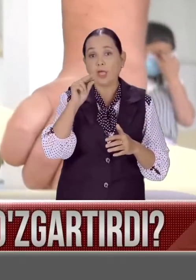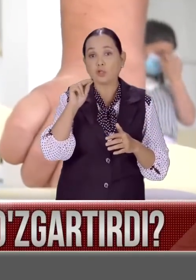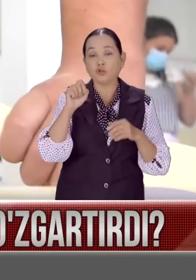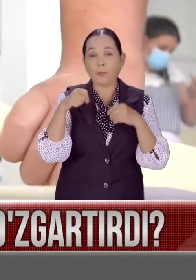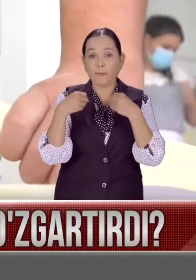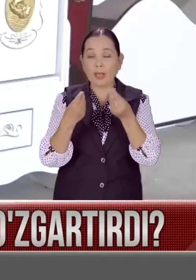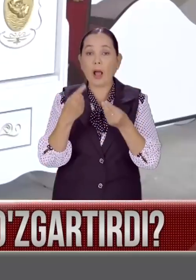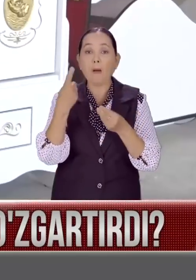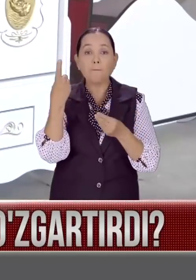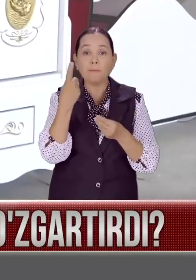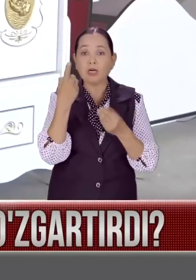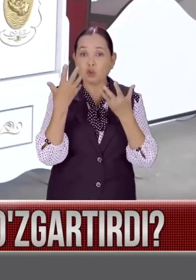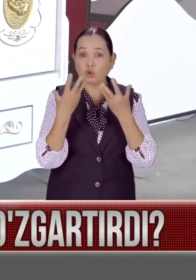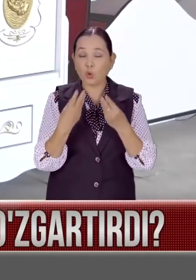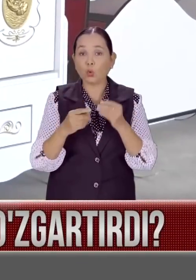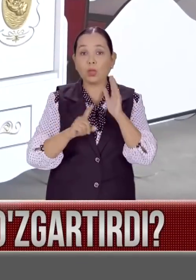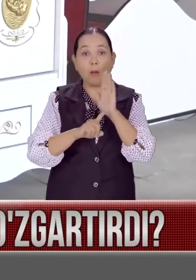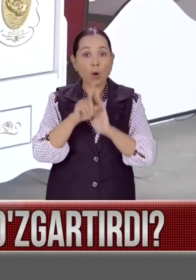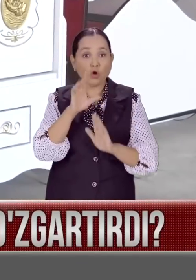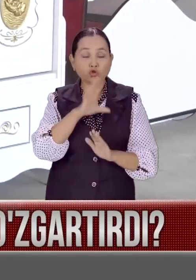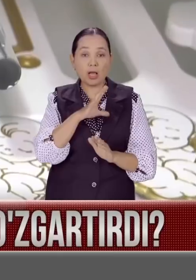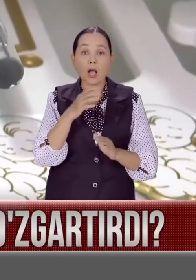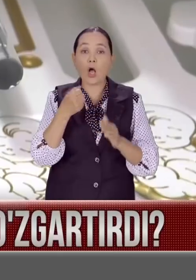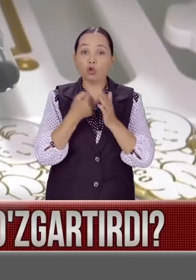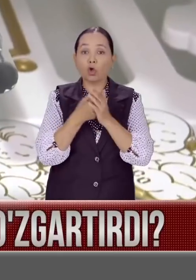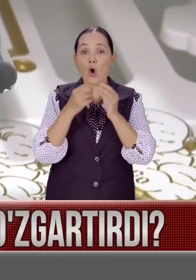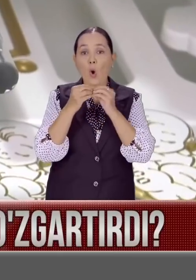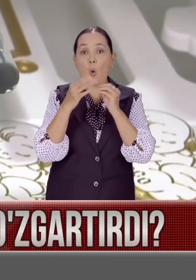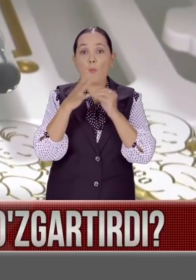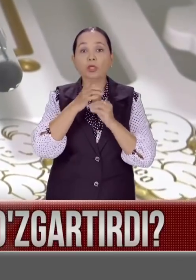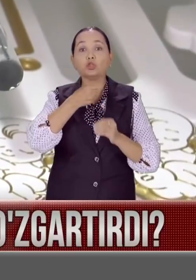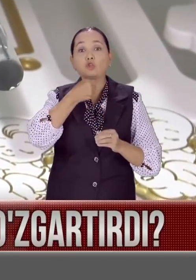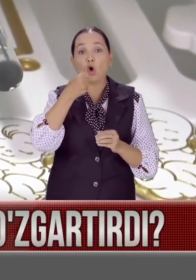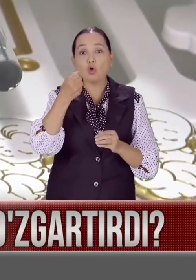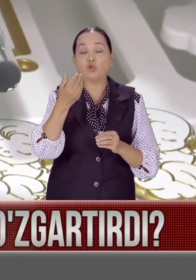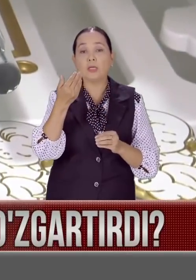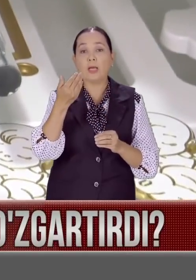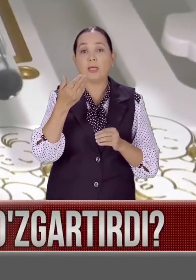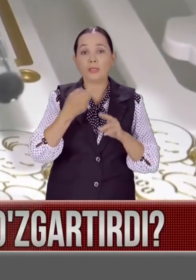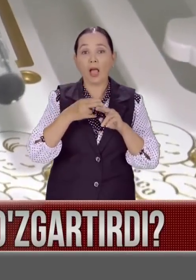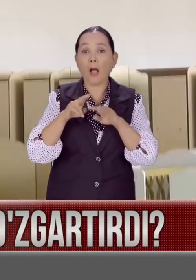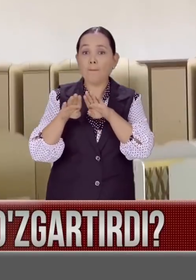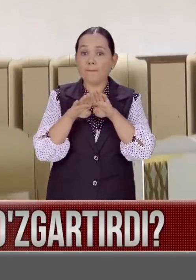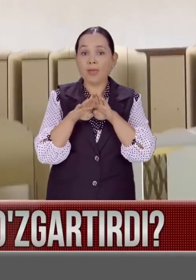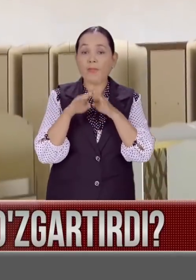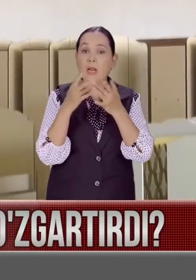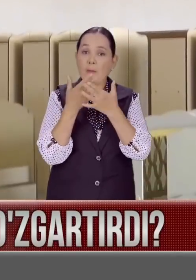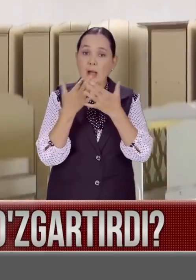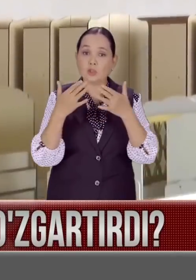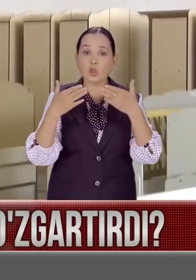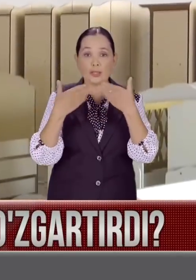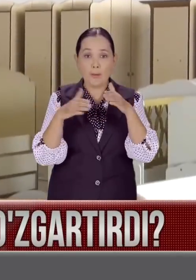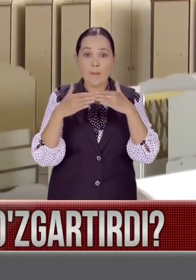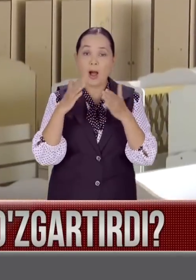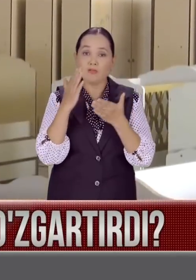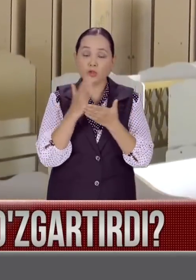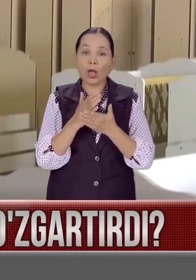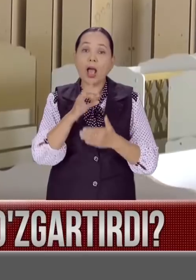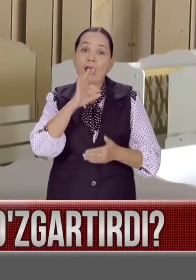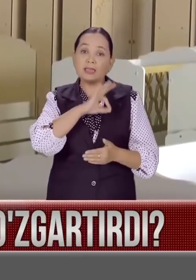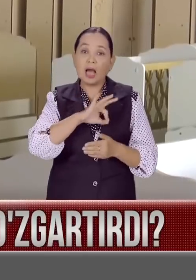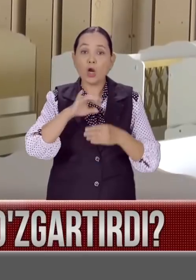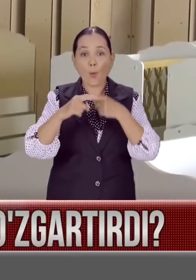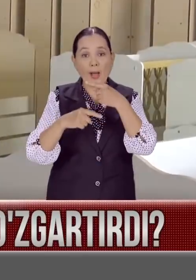Shu endi birinchi kundan tug'ilganidan boshlab to 15 yoshigacha, 14 yoshigacha mebel mahsulotlarimiz mavjud.